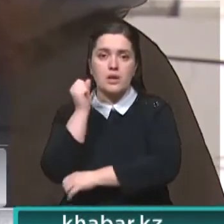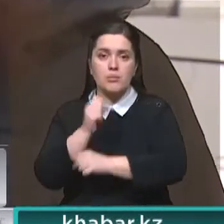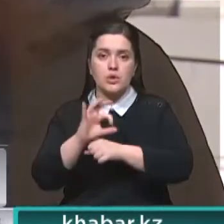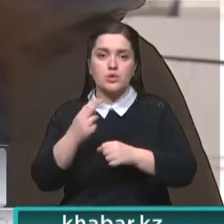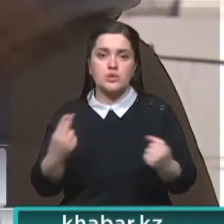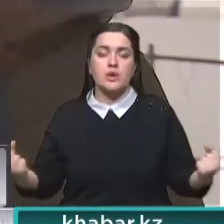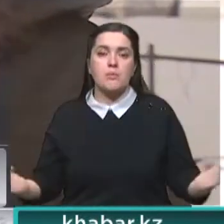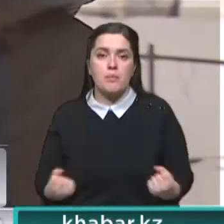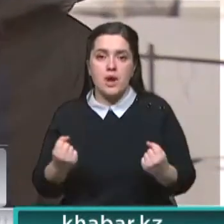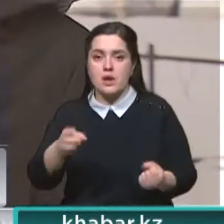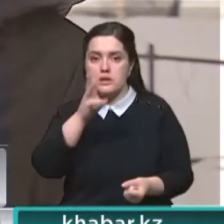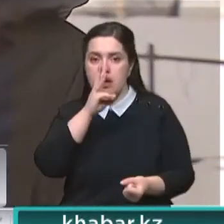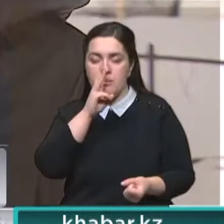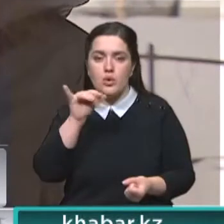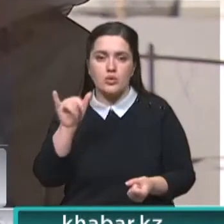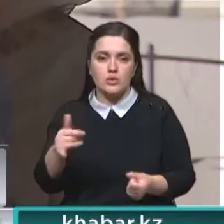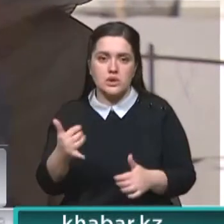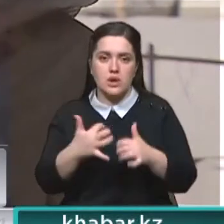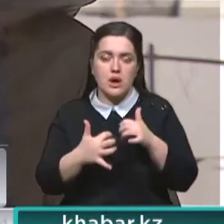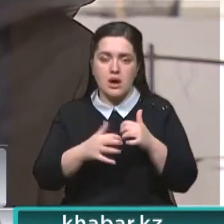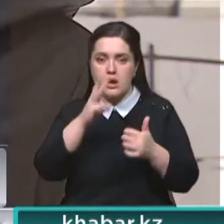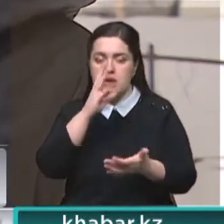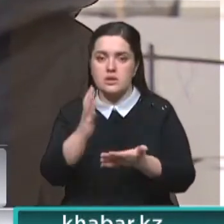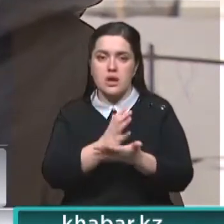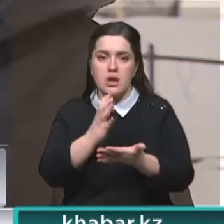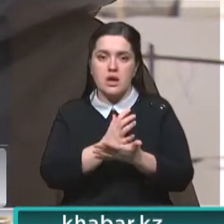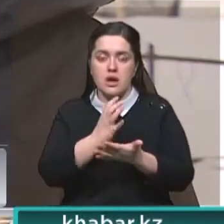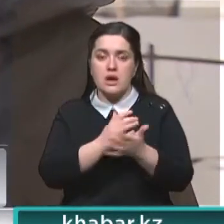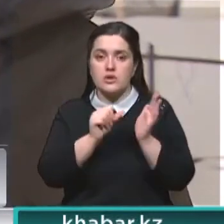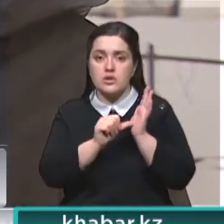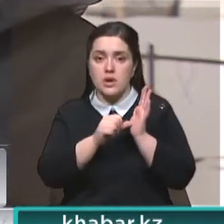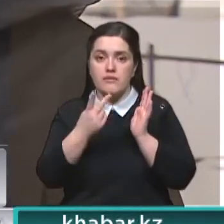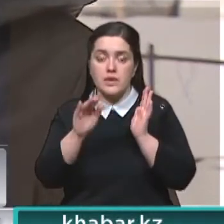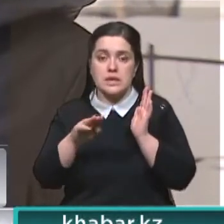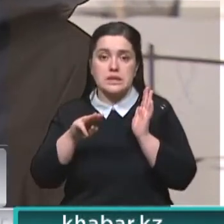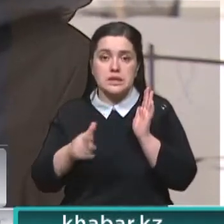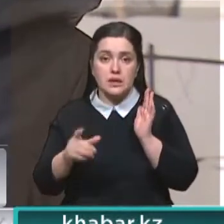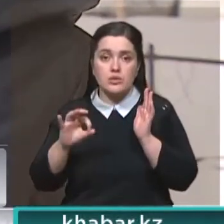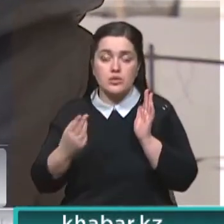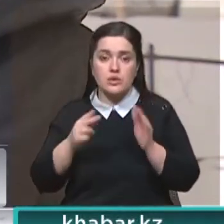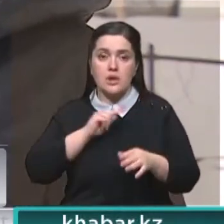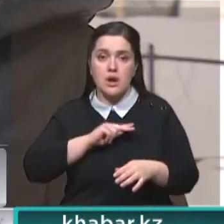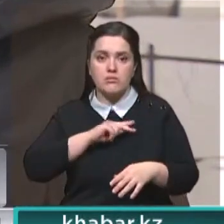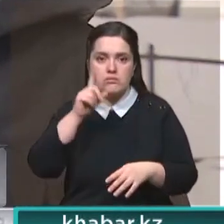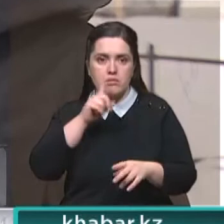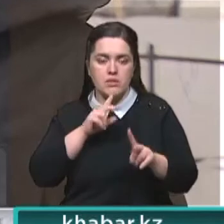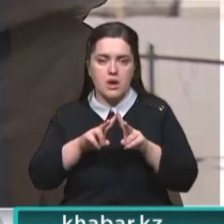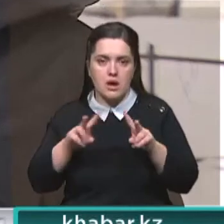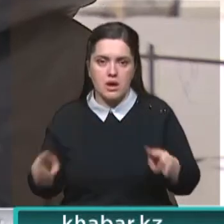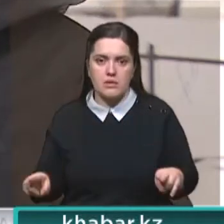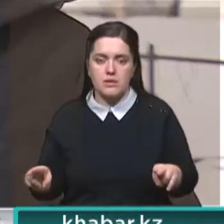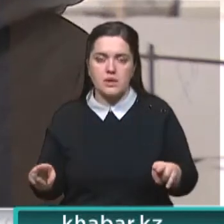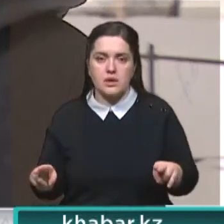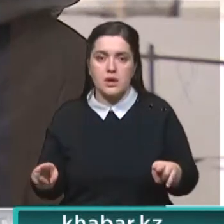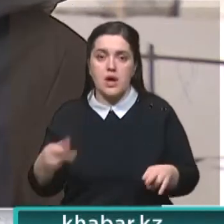потому что зарплата у них вот сейчас минимальной заработной багаж а где-то 2000 тенге за работников тонны спа зарплата тоже такой же то есть как